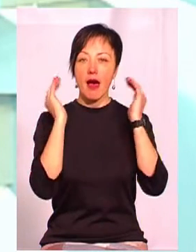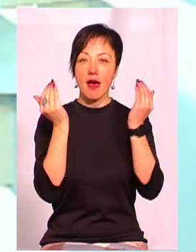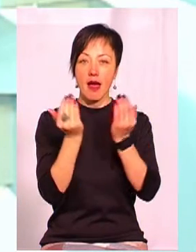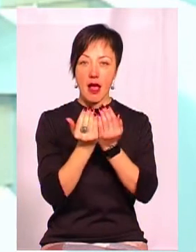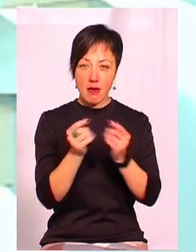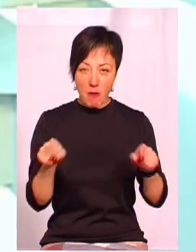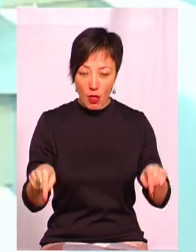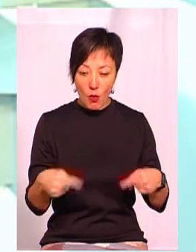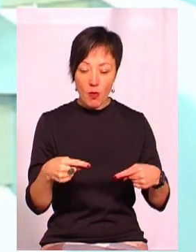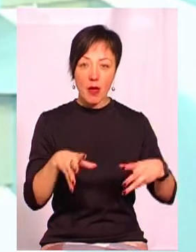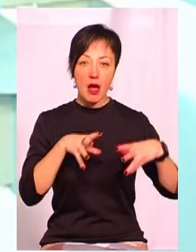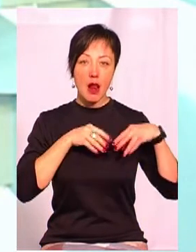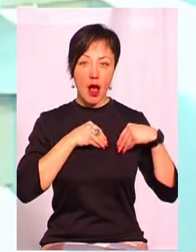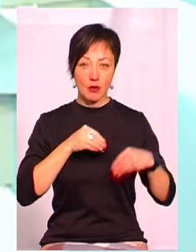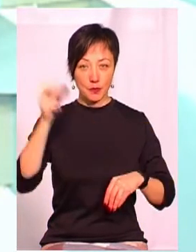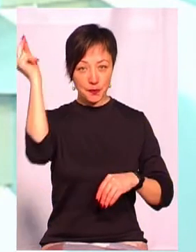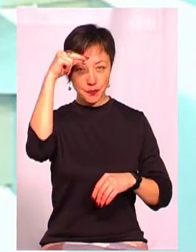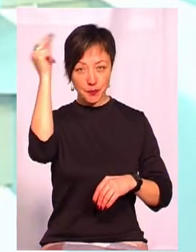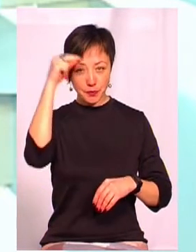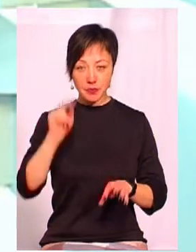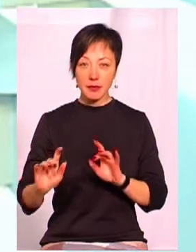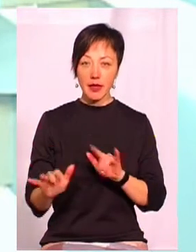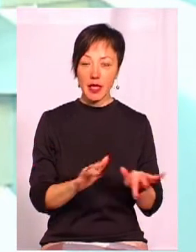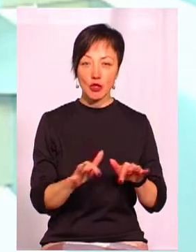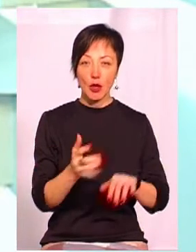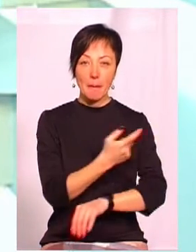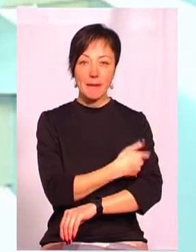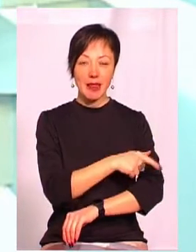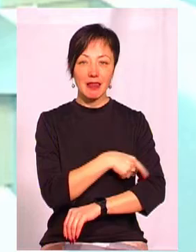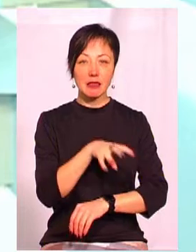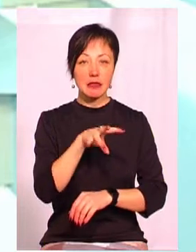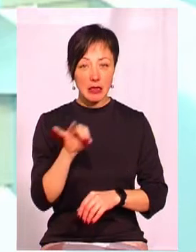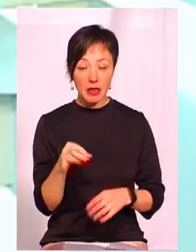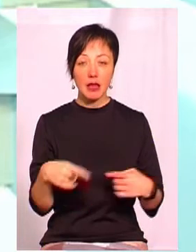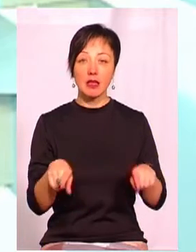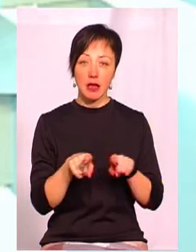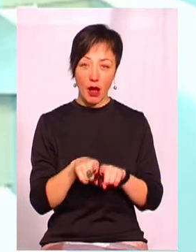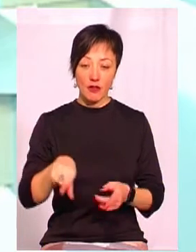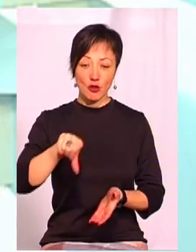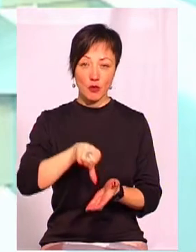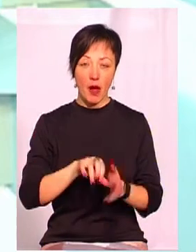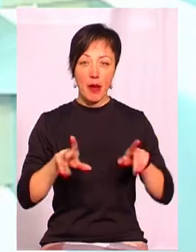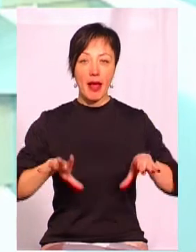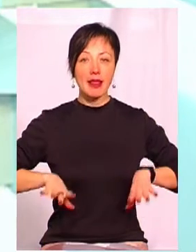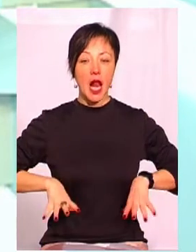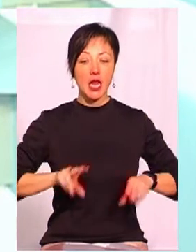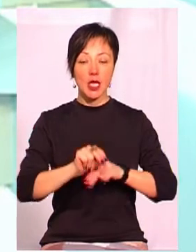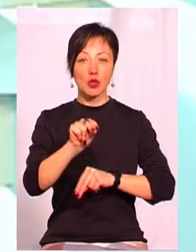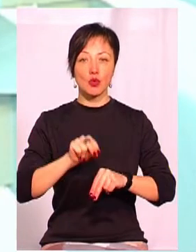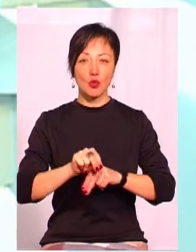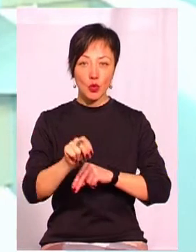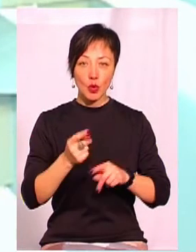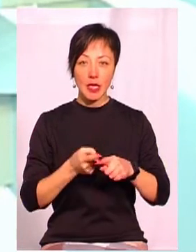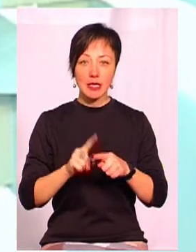лікарем-реаніматологом, і ми разом проходили курси з тактичної медицини, і він також виступав як тренер-інструктор з